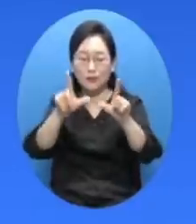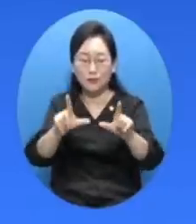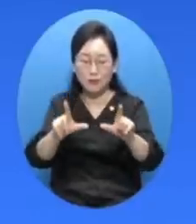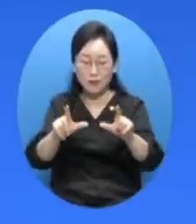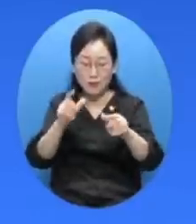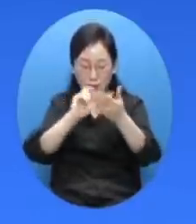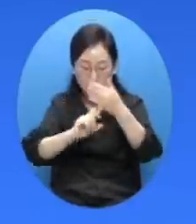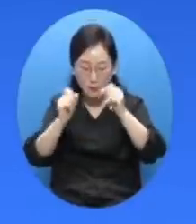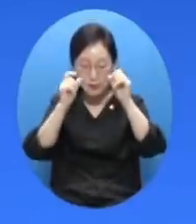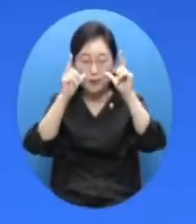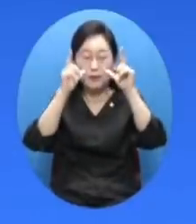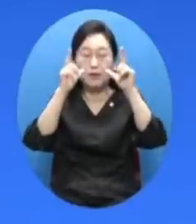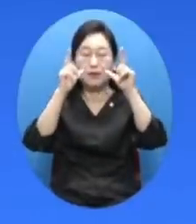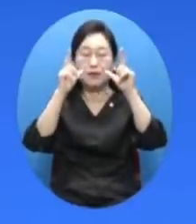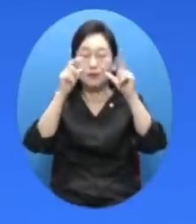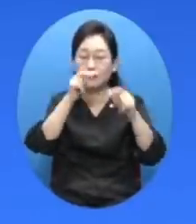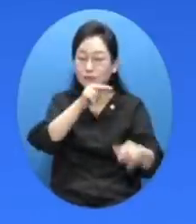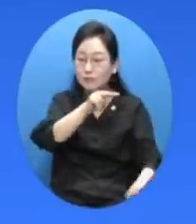먼지 속에